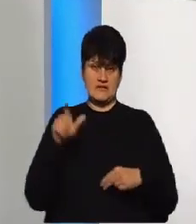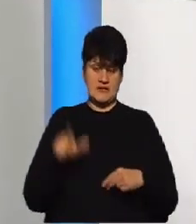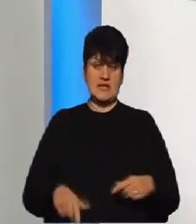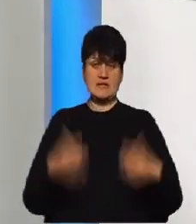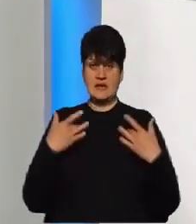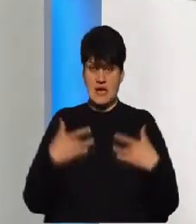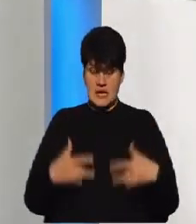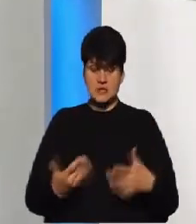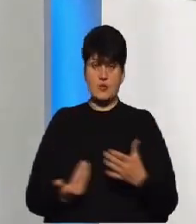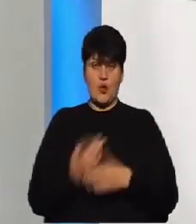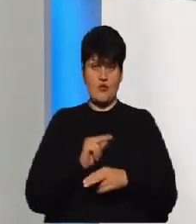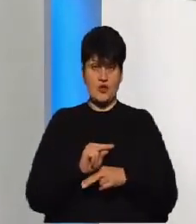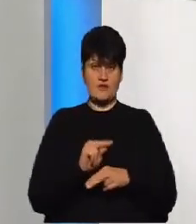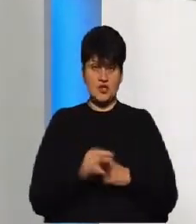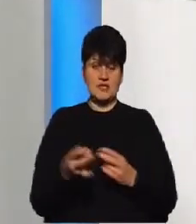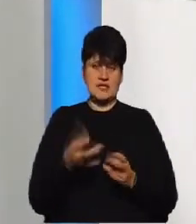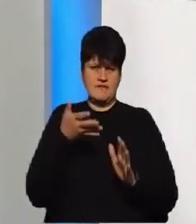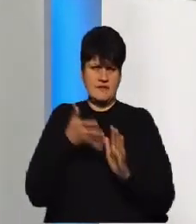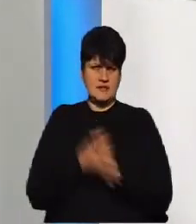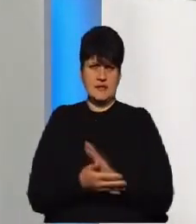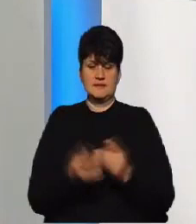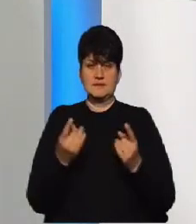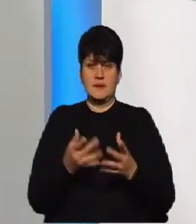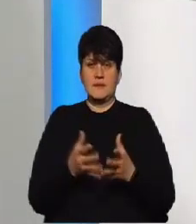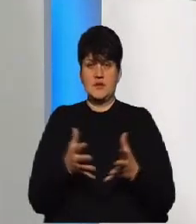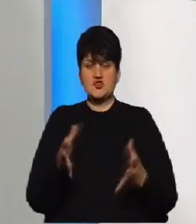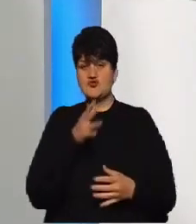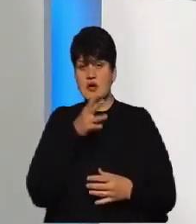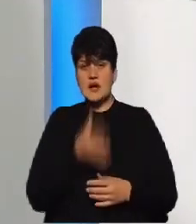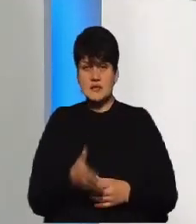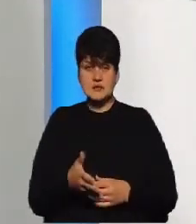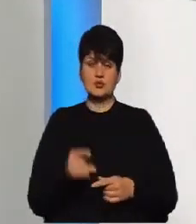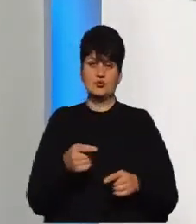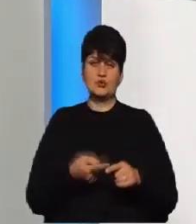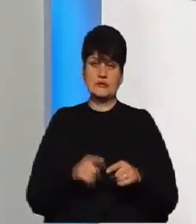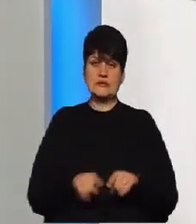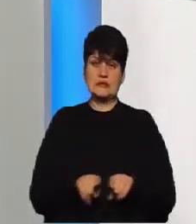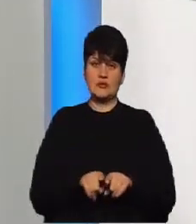по-перше, і затрати йдуть більше, і час. Тобто також це досить важлива